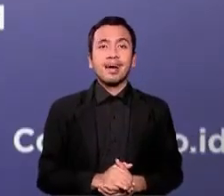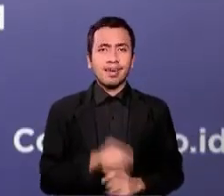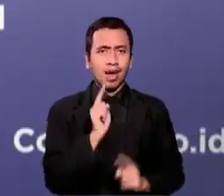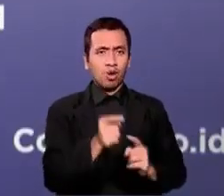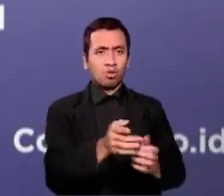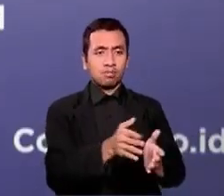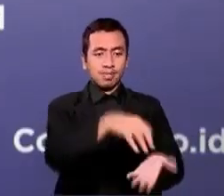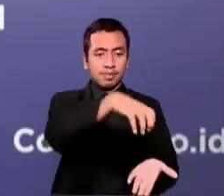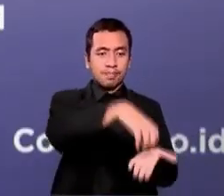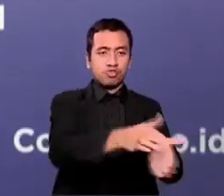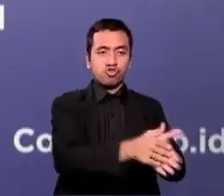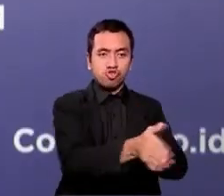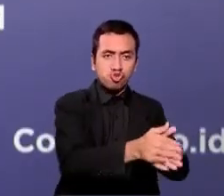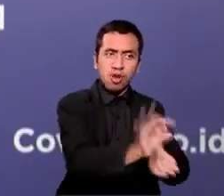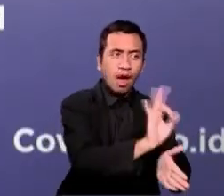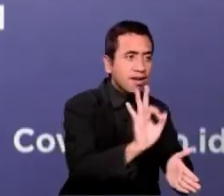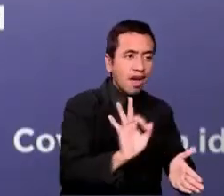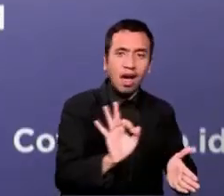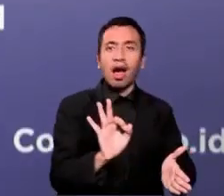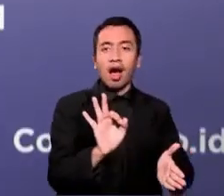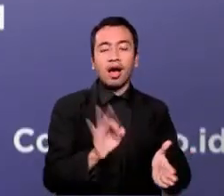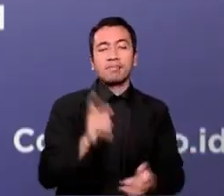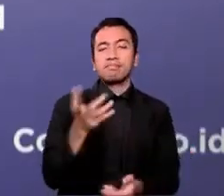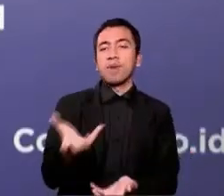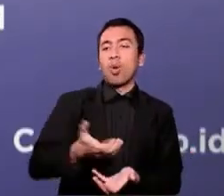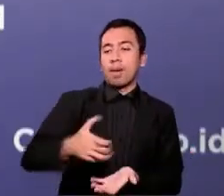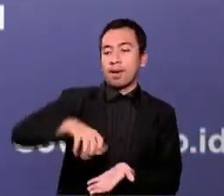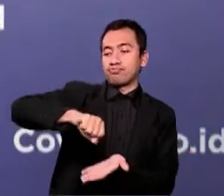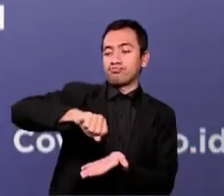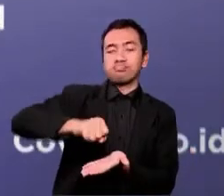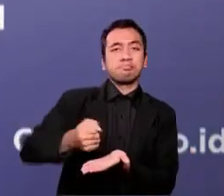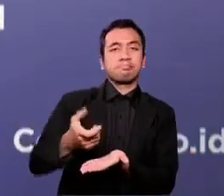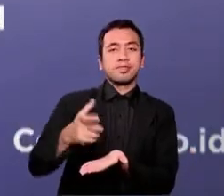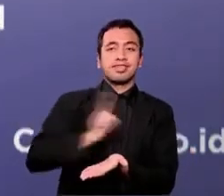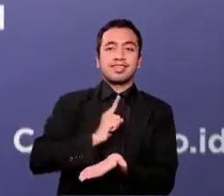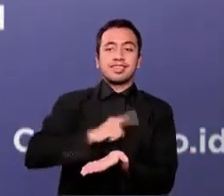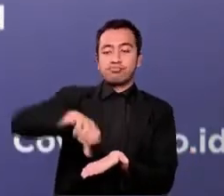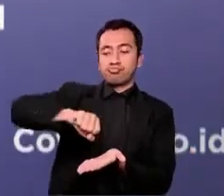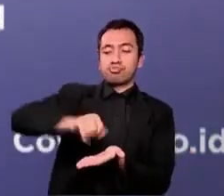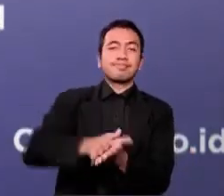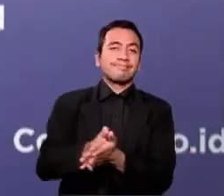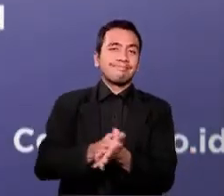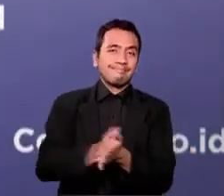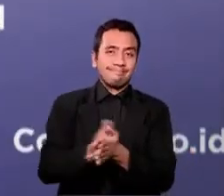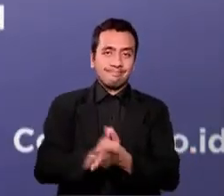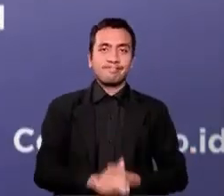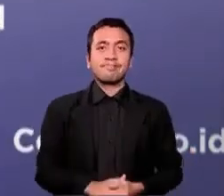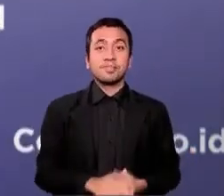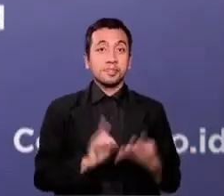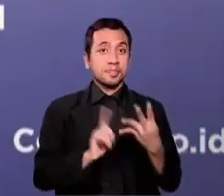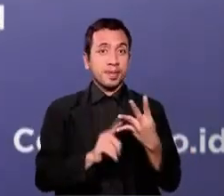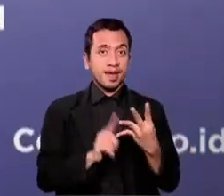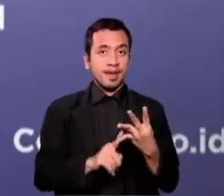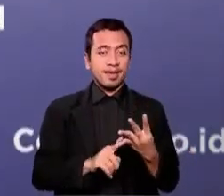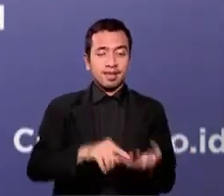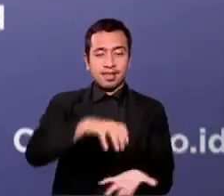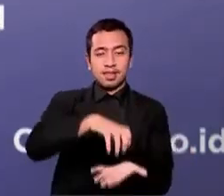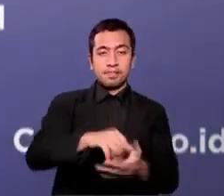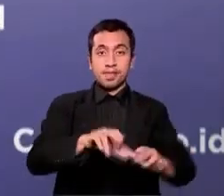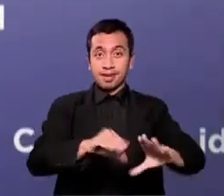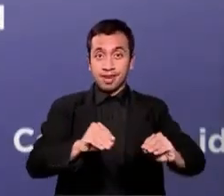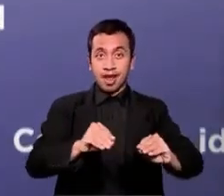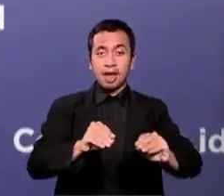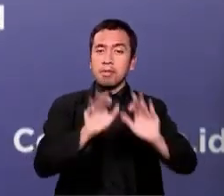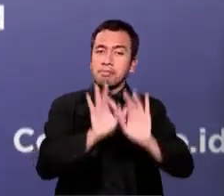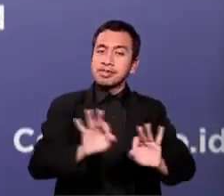cuci tangan tidak banyak bahwa cairan pembersih tangan kau hand sanitizer keempat jaga kebersihan tempat kerja dan lakukan